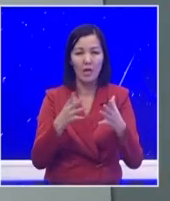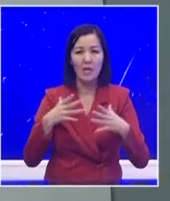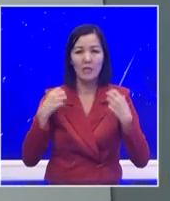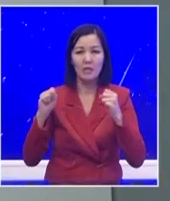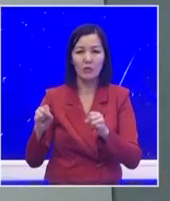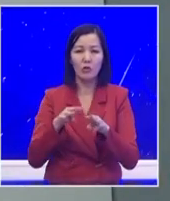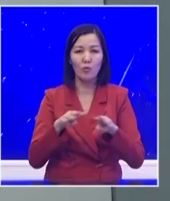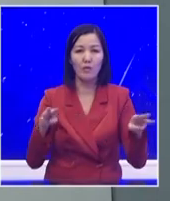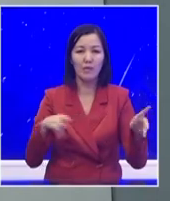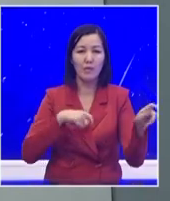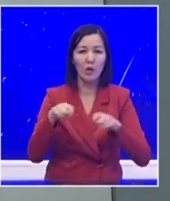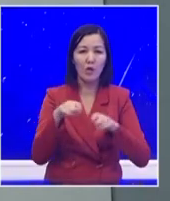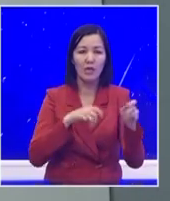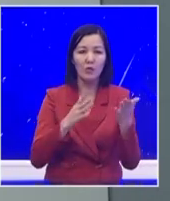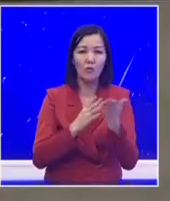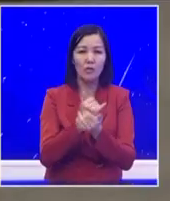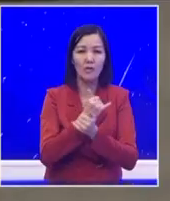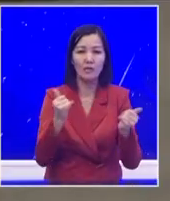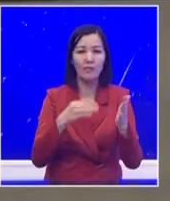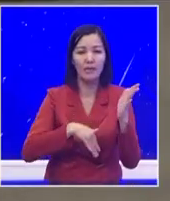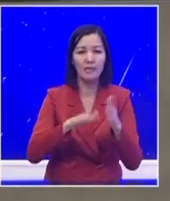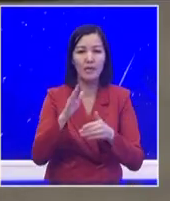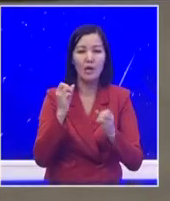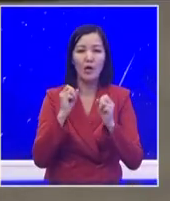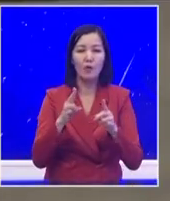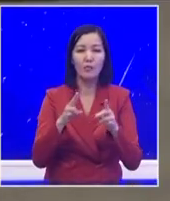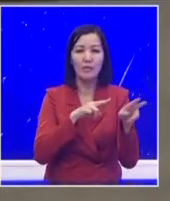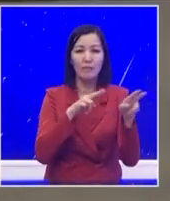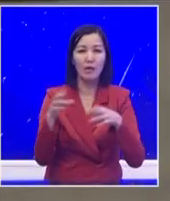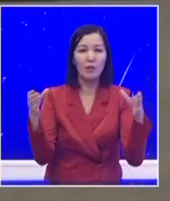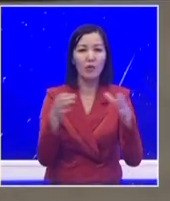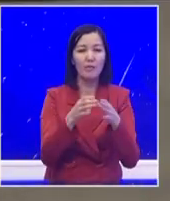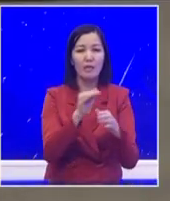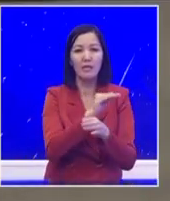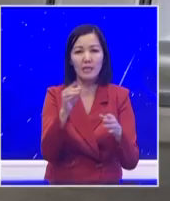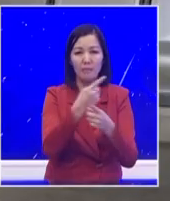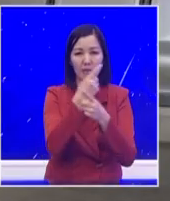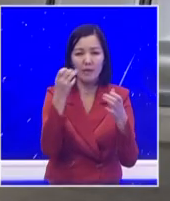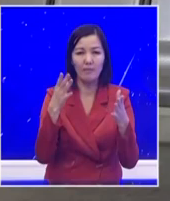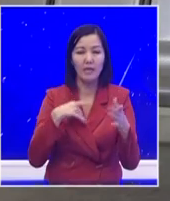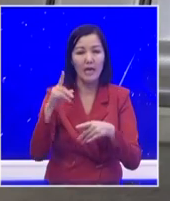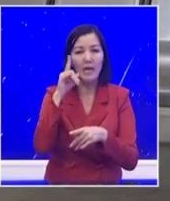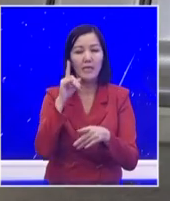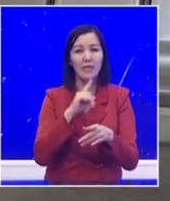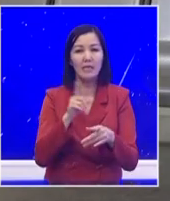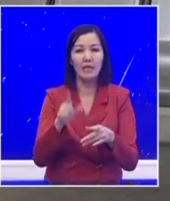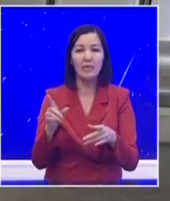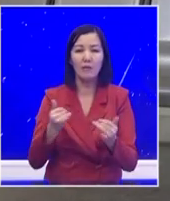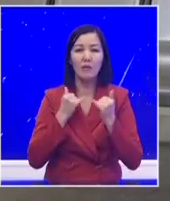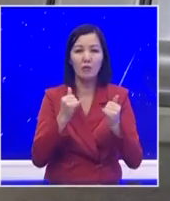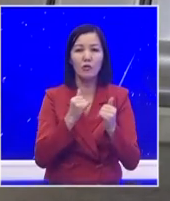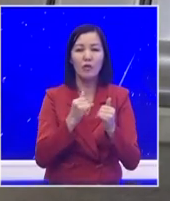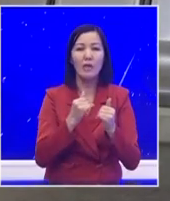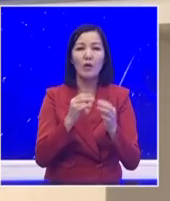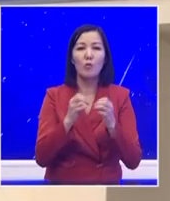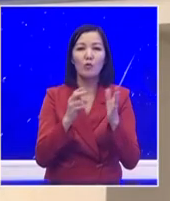сақтау министрлігінің тауарлар мен көрсетілетін қызметтердің сапасы мен қауіпсіздігін бақылау комитеті ресми мәлімдеді. Қазақстан азаматтарын қорғау